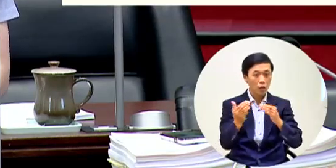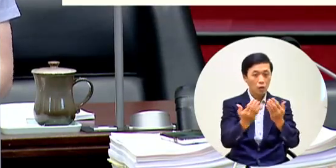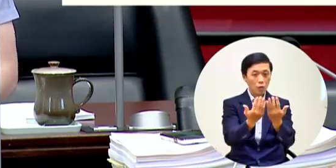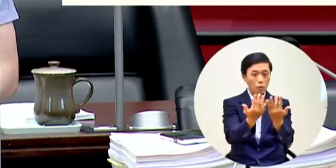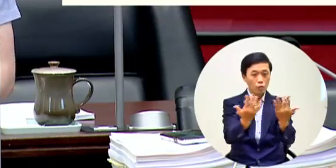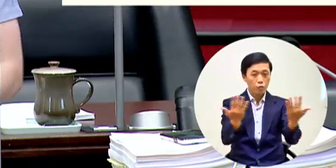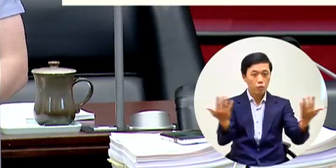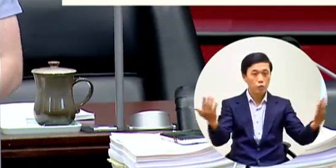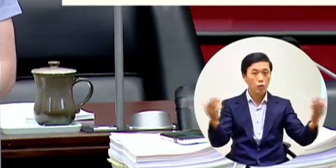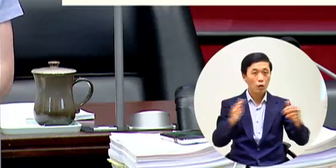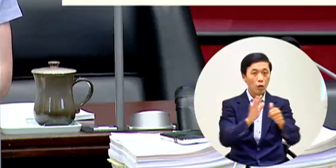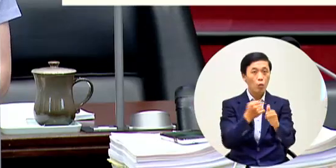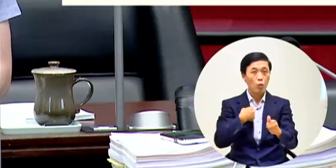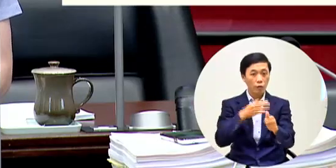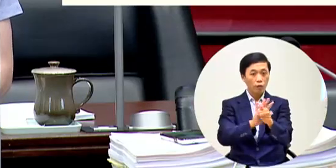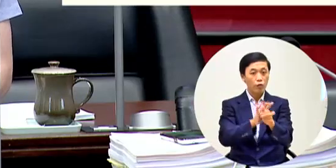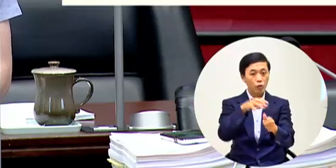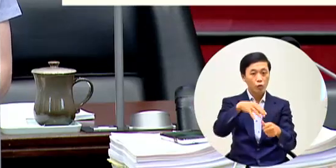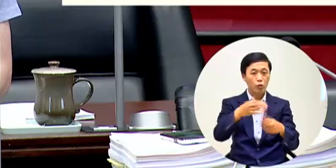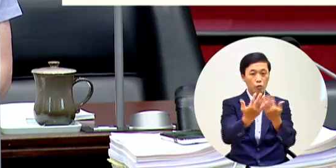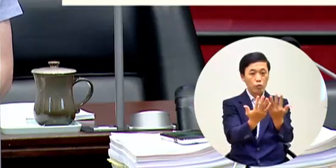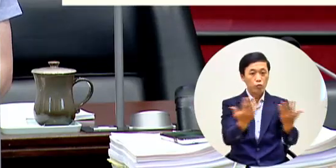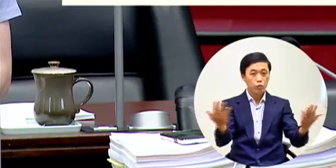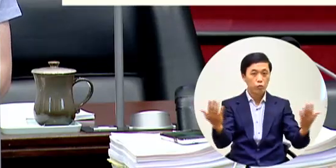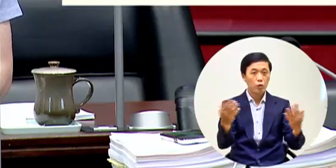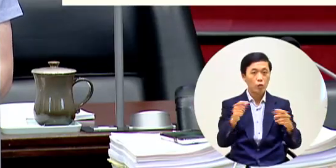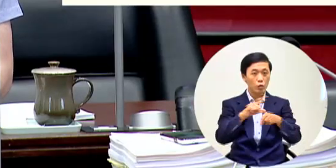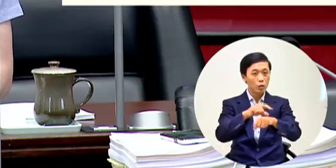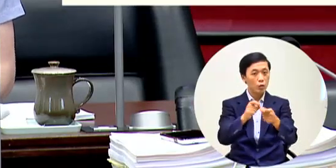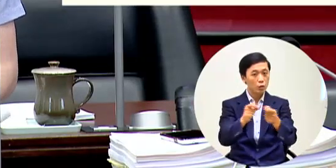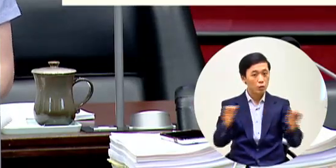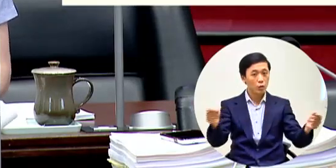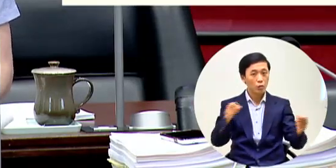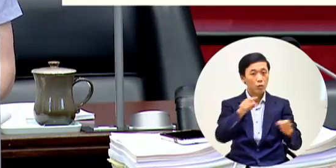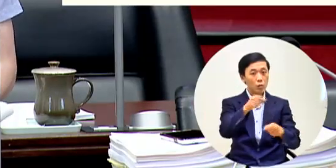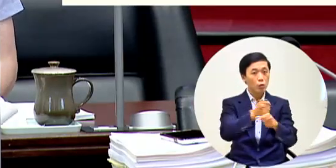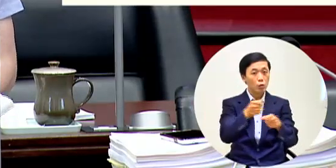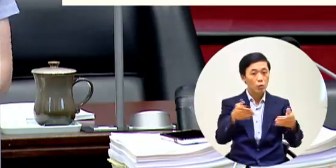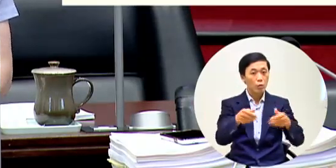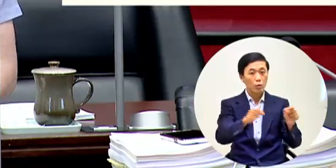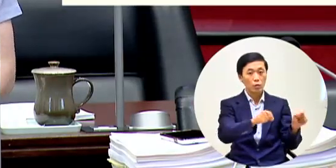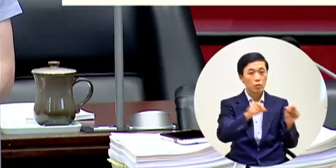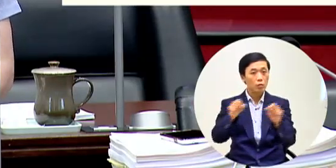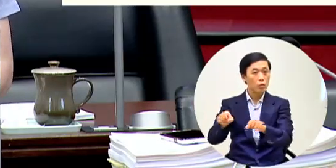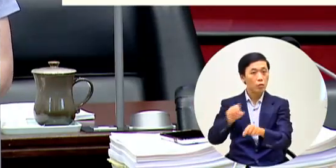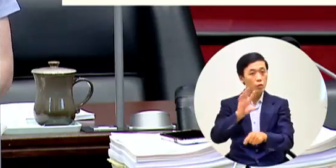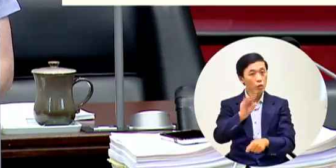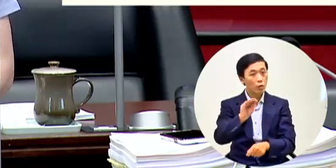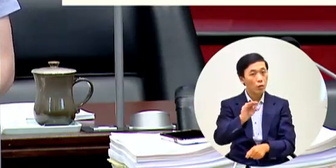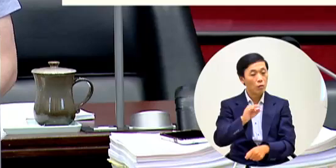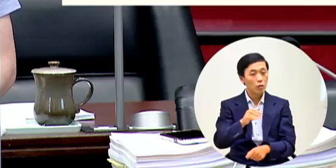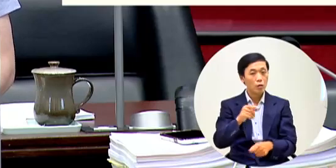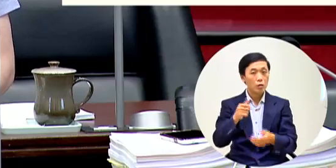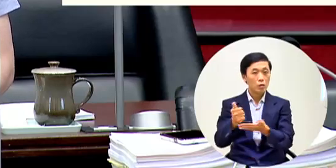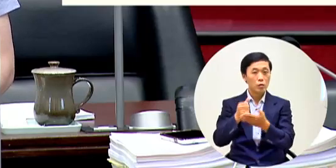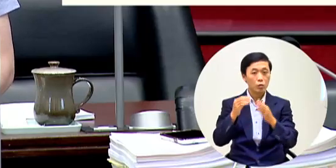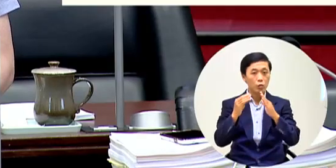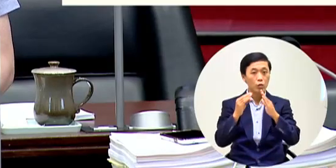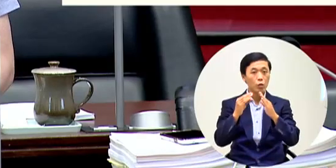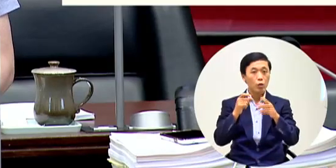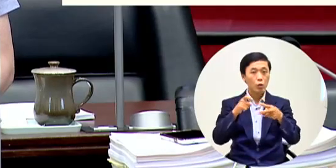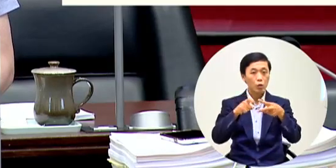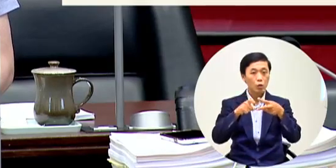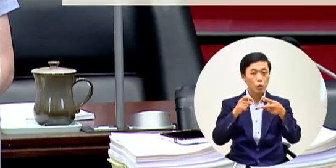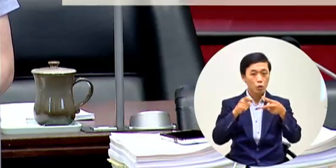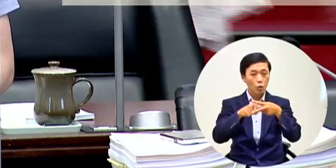务处嘛，围足久啊，啊是有严重的 delay 哈，来请那个局长答复一下。 请公务局黄代理局